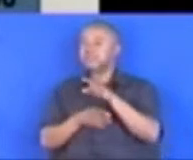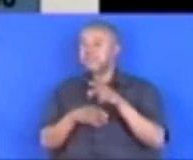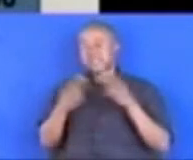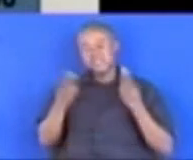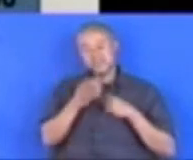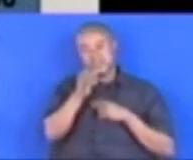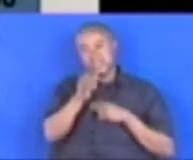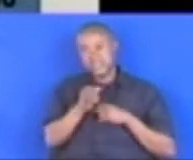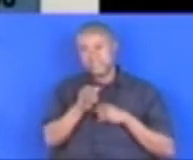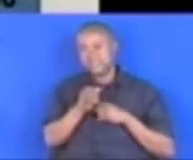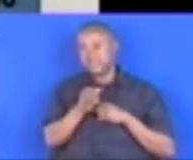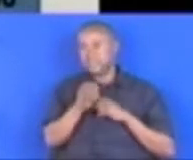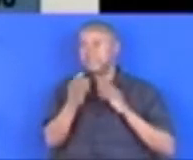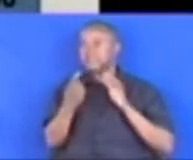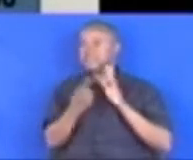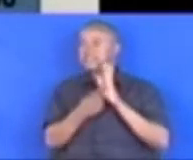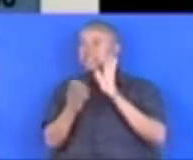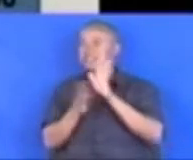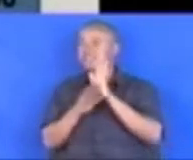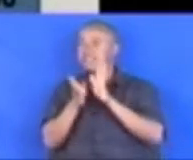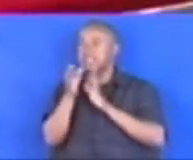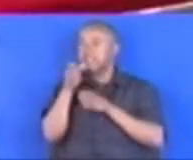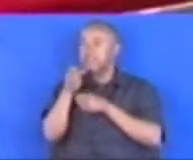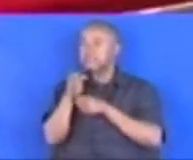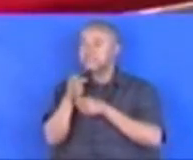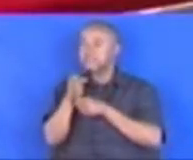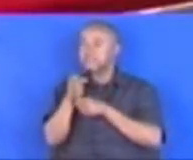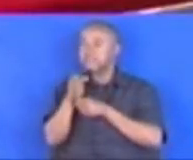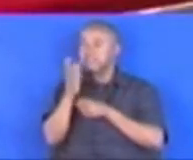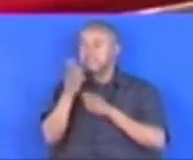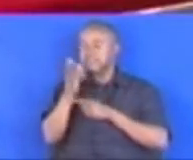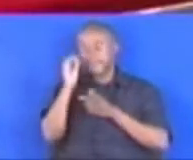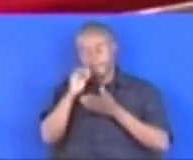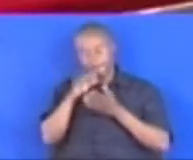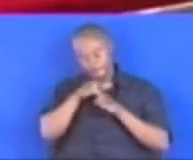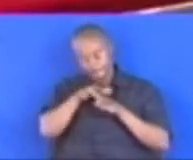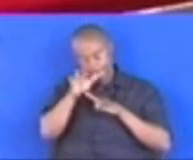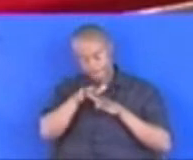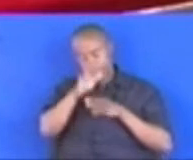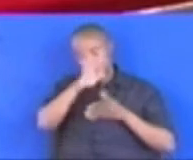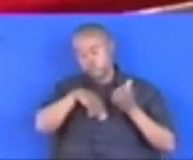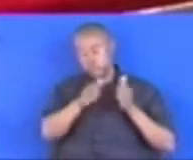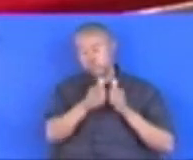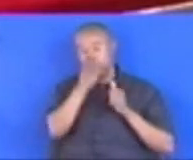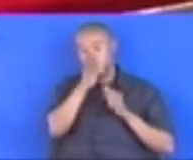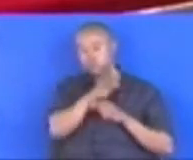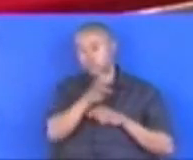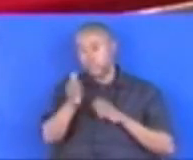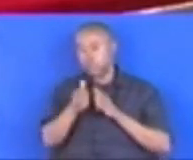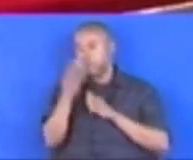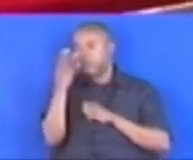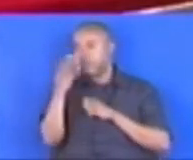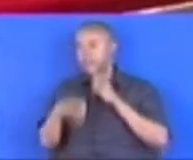sawa na 69% ya budget kama ilivyoainishwa kwenye ukurasa 13 hadi 14 wa hotuba yangu.